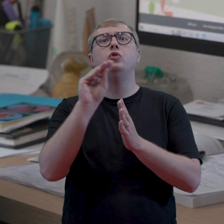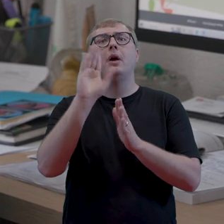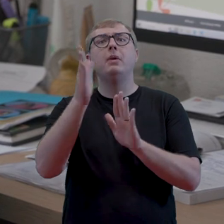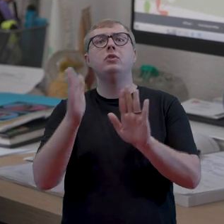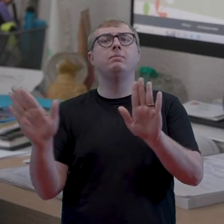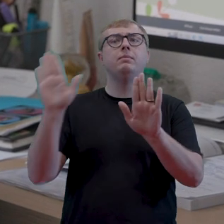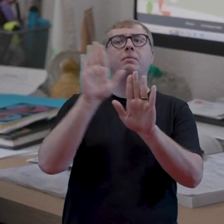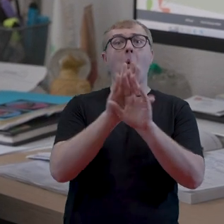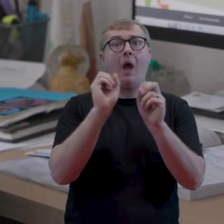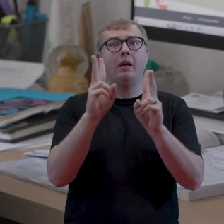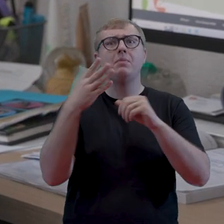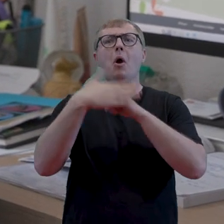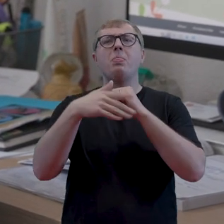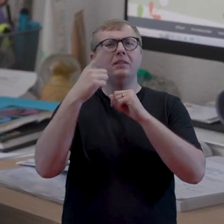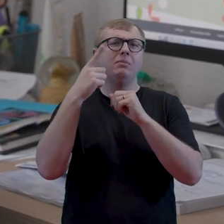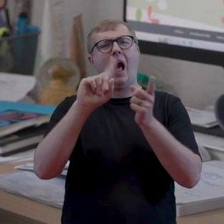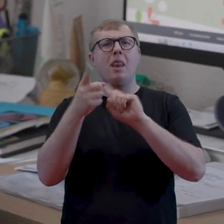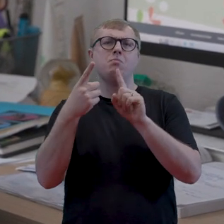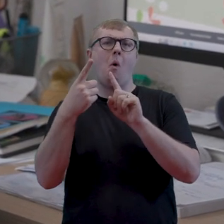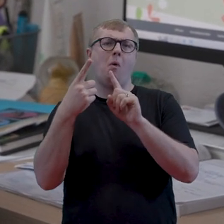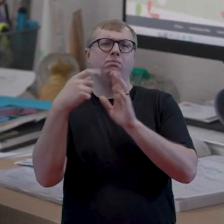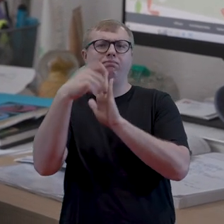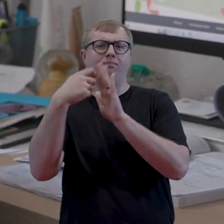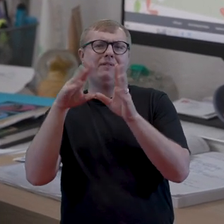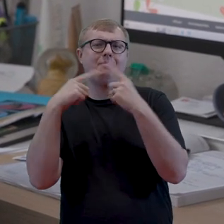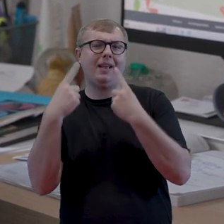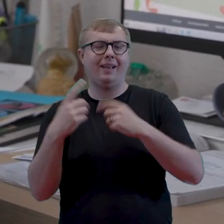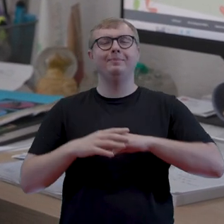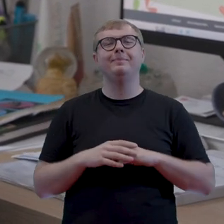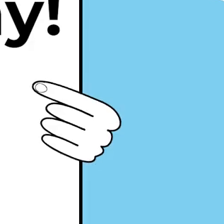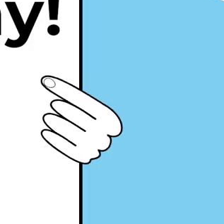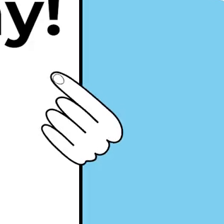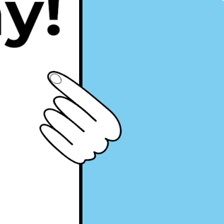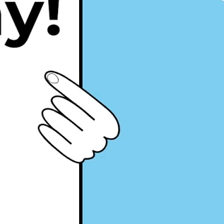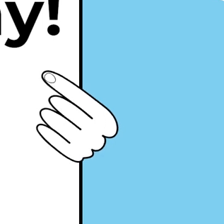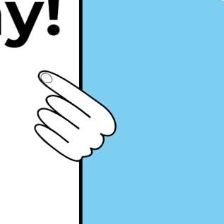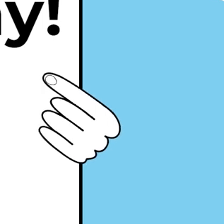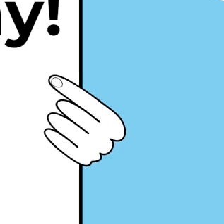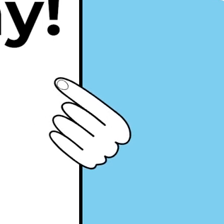I plansza, dobra? Na koniec. Aby ta animacja.